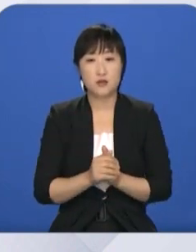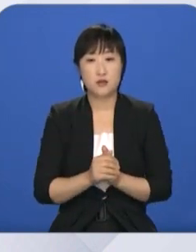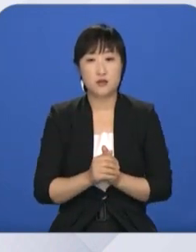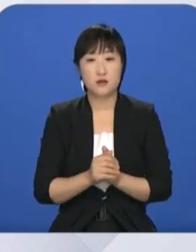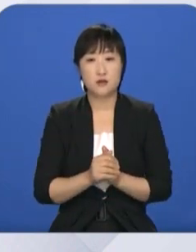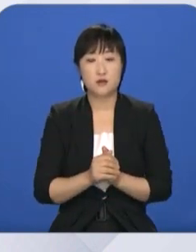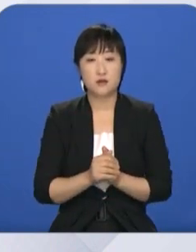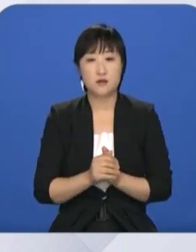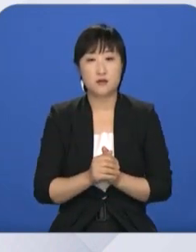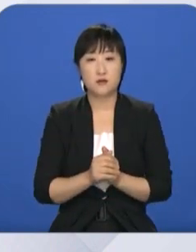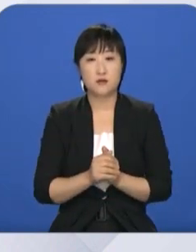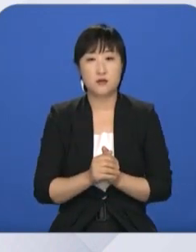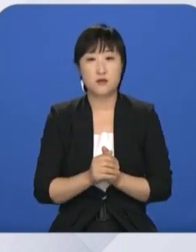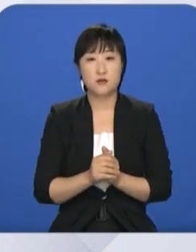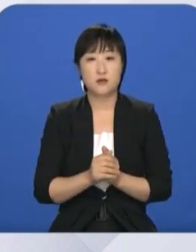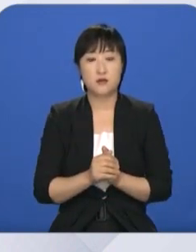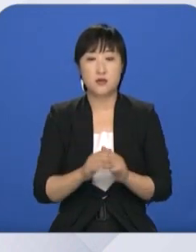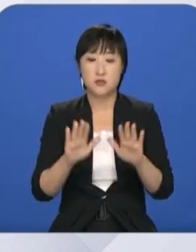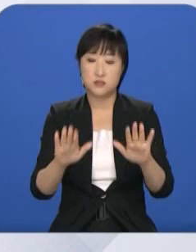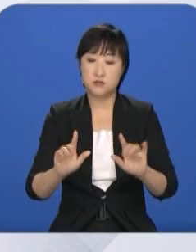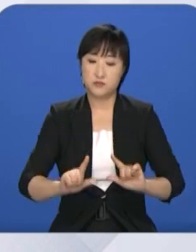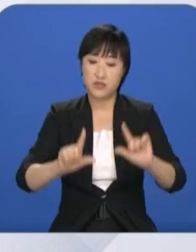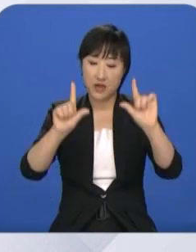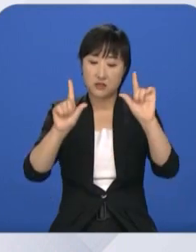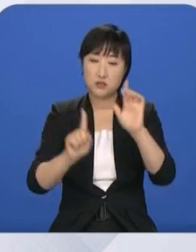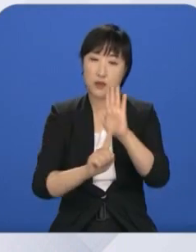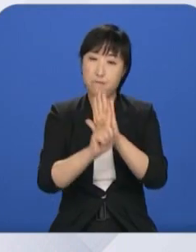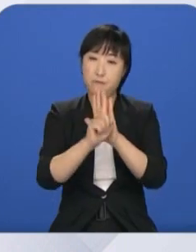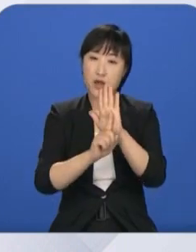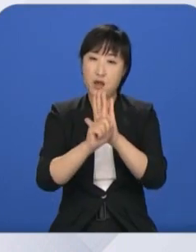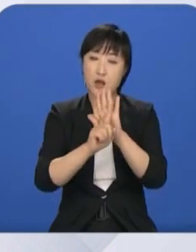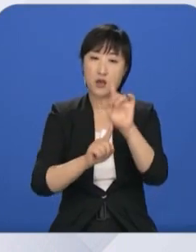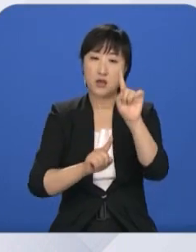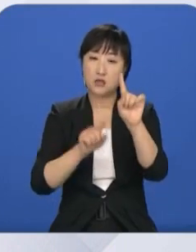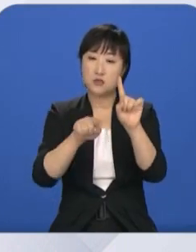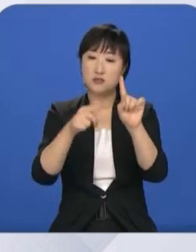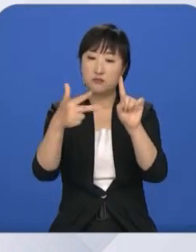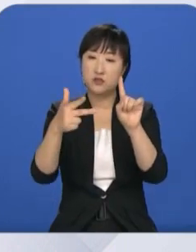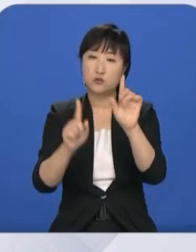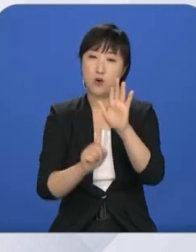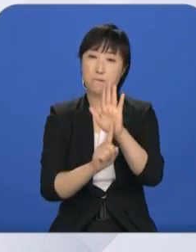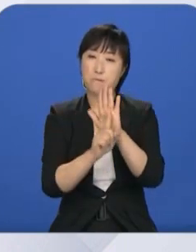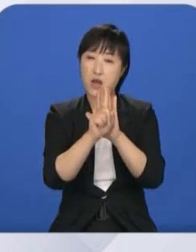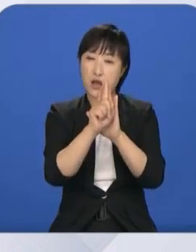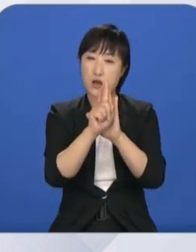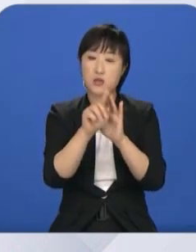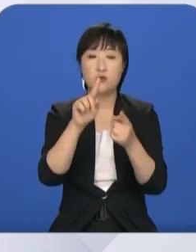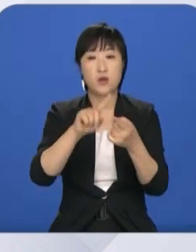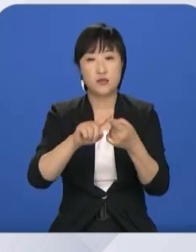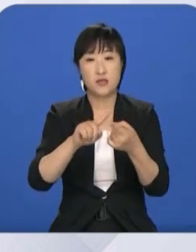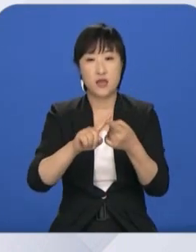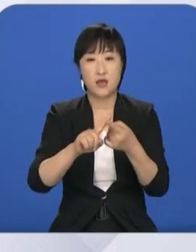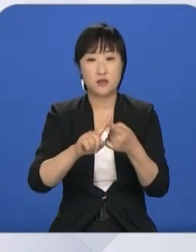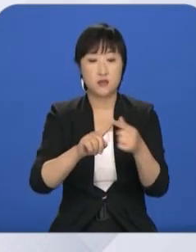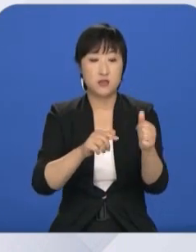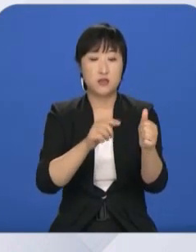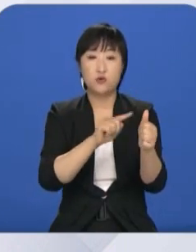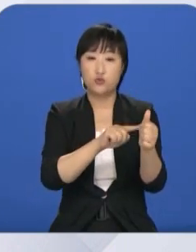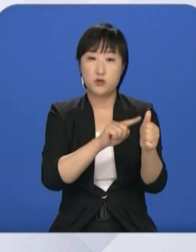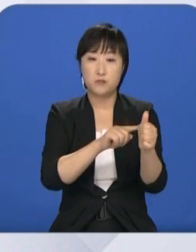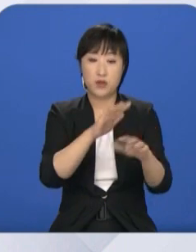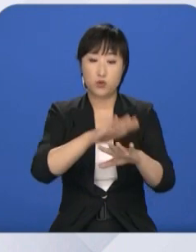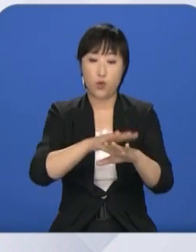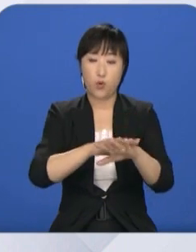아마 지금 기온이 한 1.7도 이상이 이제 올라갔어요. 그 부분에 대한 김희수